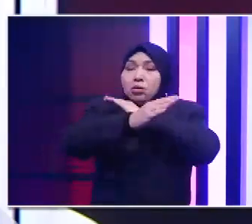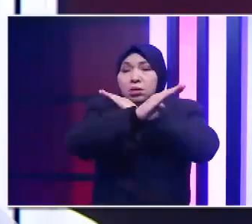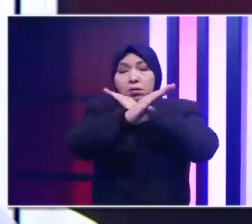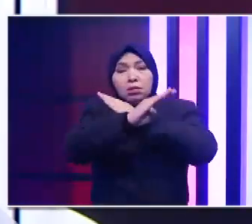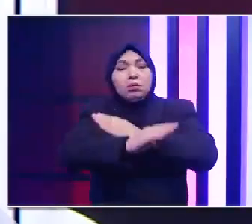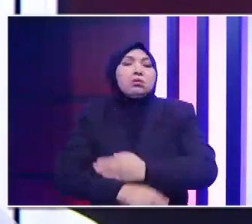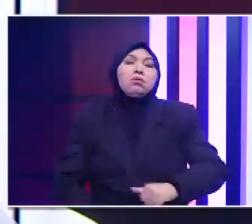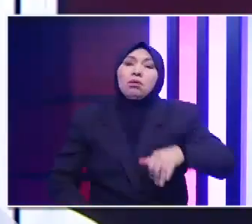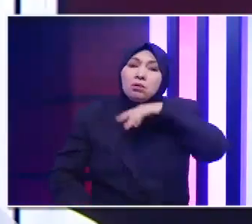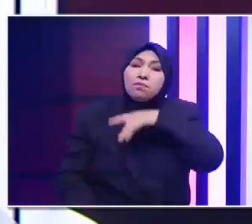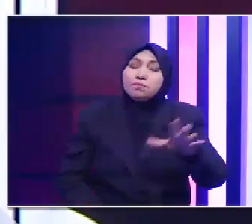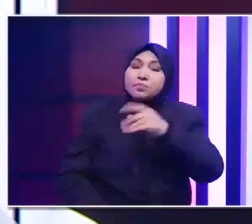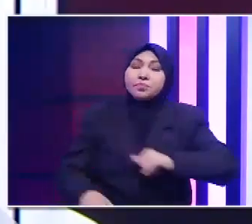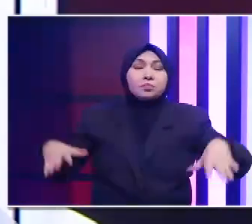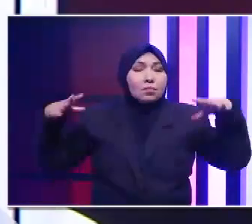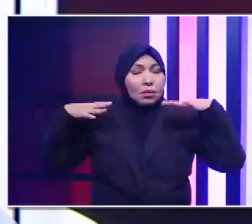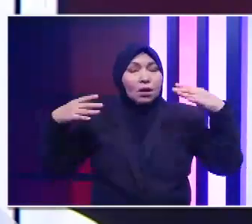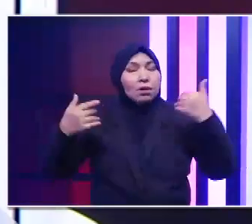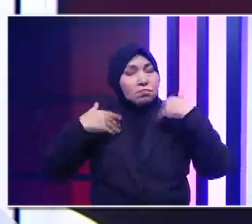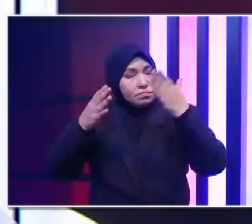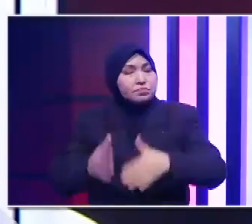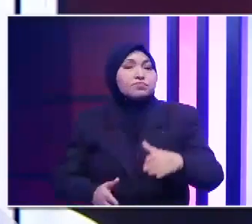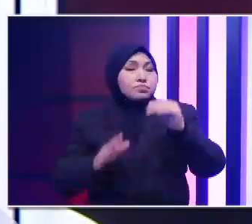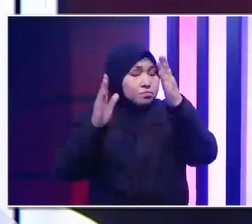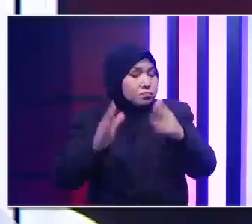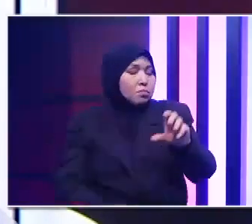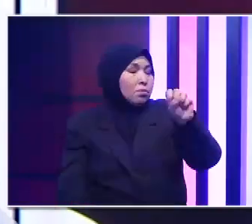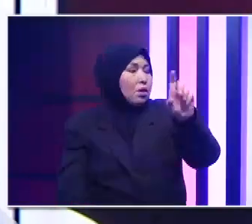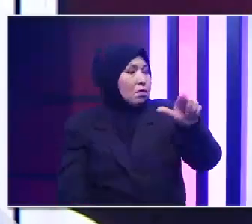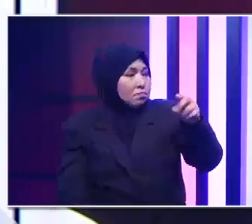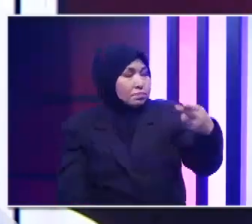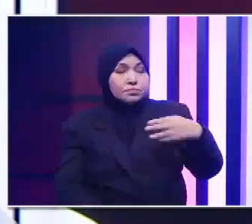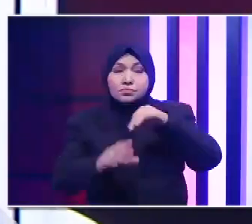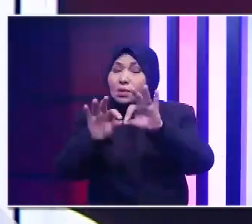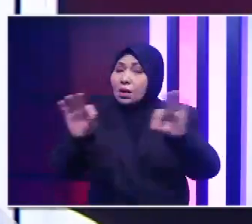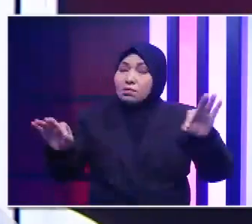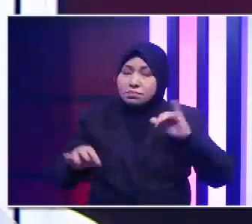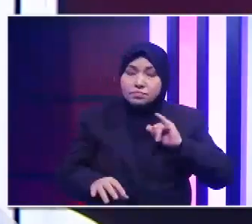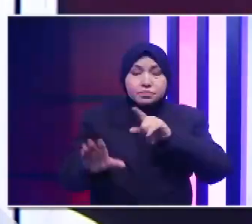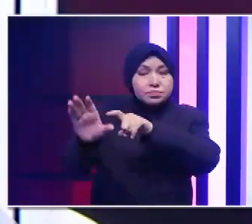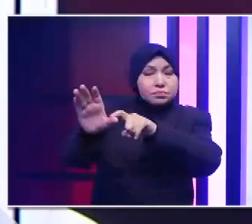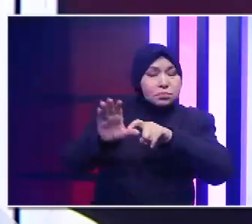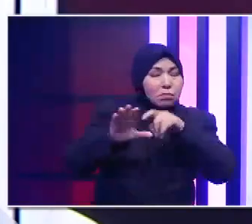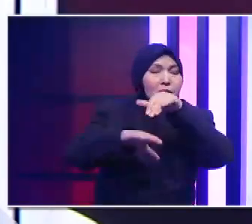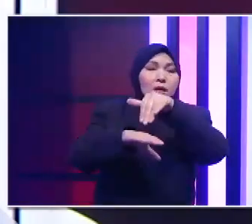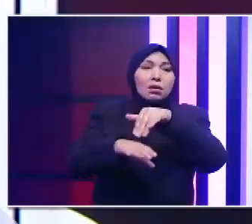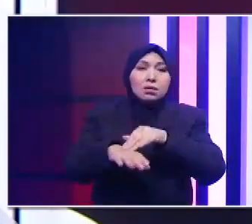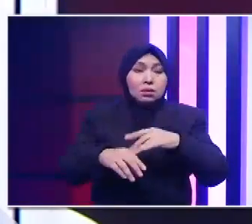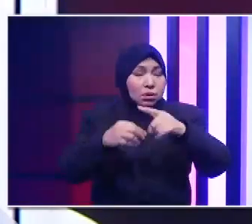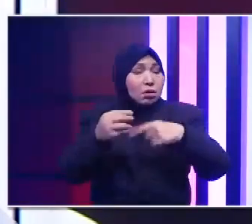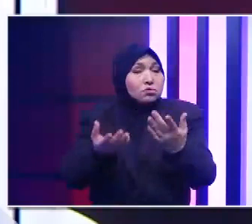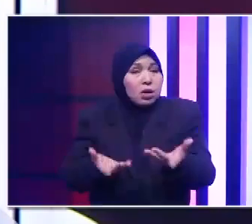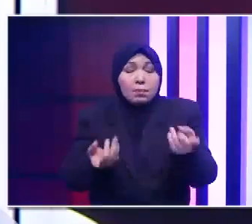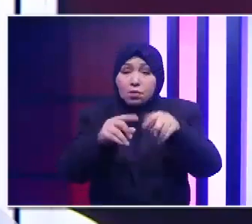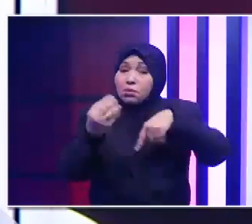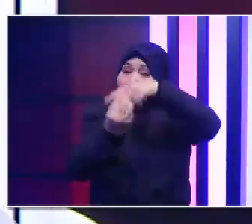adalah penolongnya juga dan orang-orang Soalnya di kalangan orang-orang yang beriman di dalam ayat ini sangat tarik ton tua kepada Mekar yang sudah